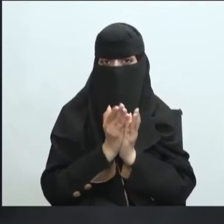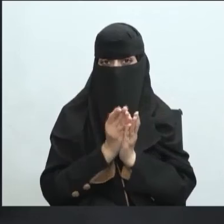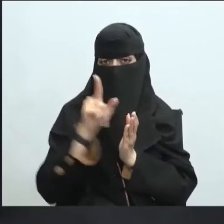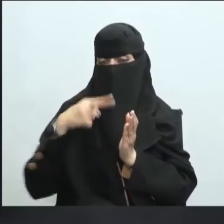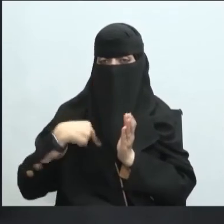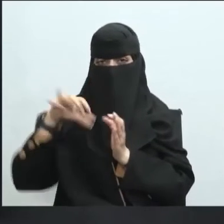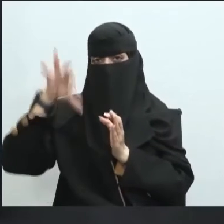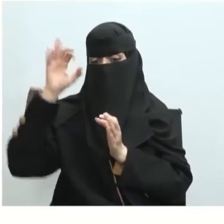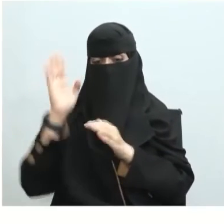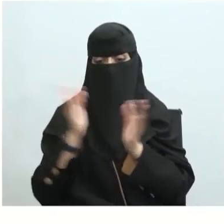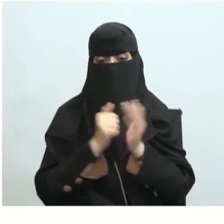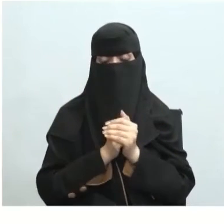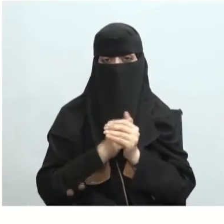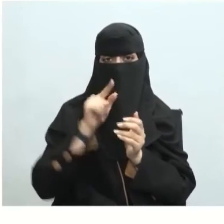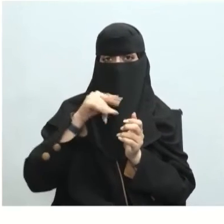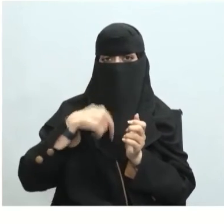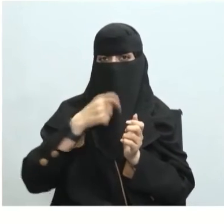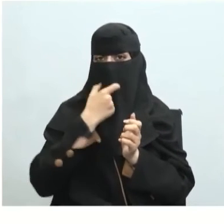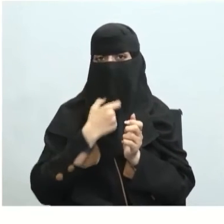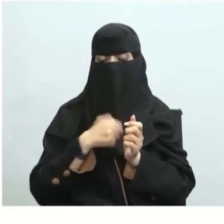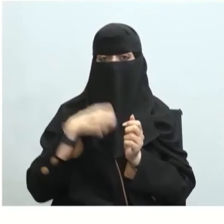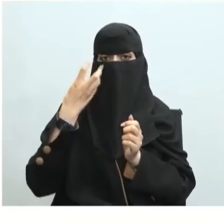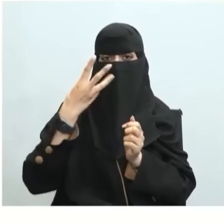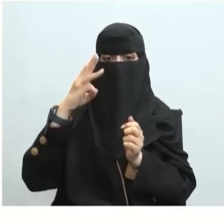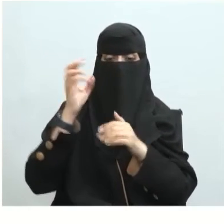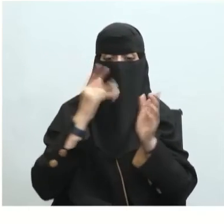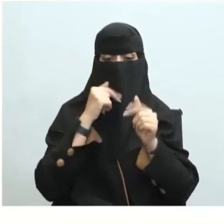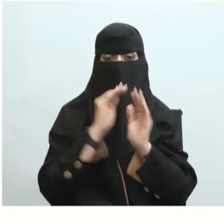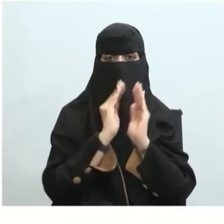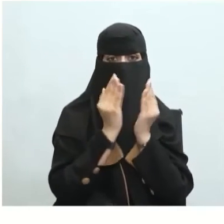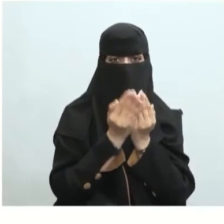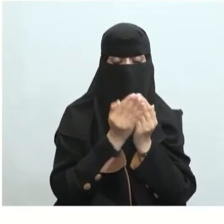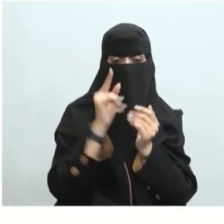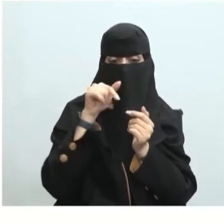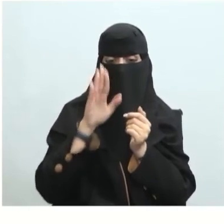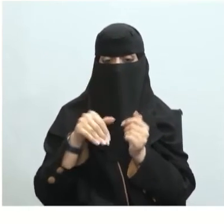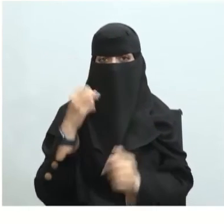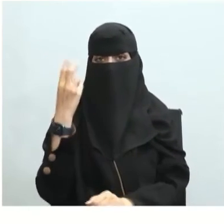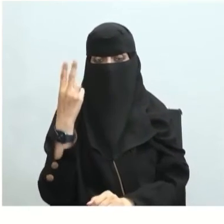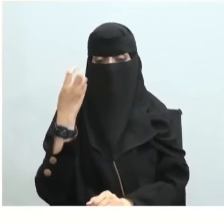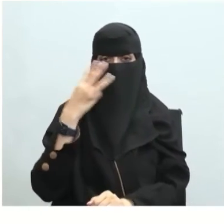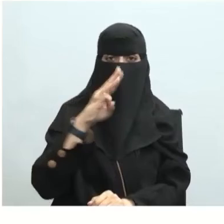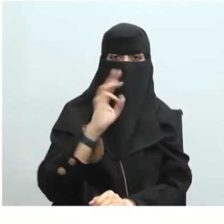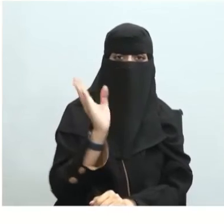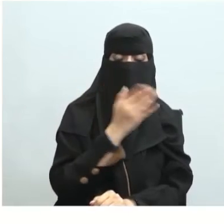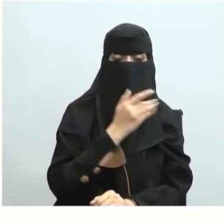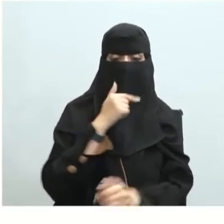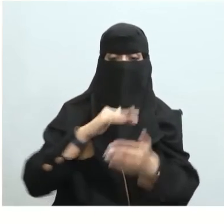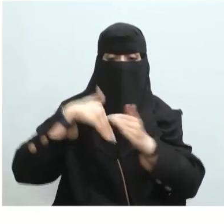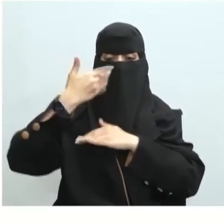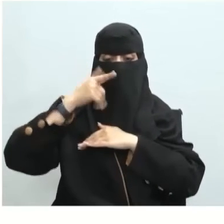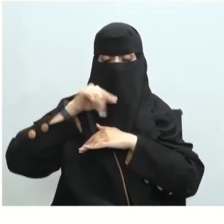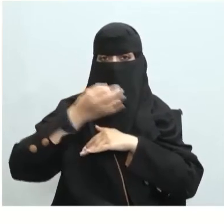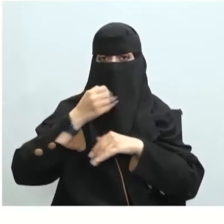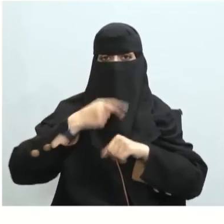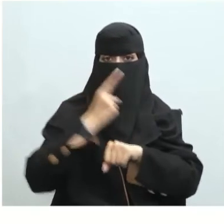اسم اسم المدرسه ونقول مثلا الرياضه الثانويه الصف والفصل ستذكر ذلك مثلا الثاني الثانوي ثم بعد ذلك تقول